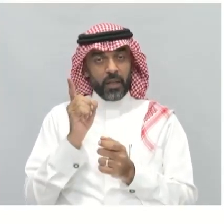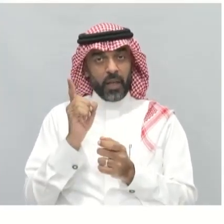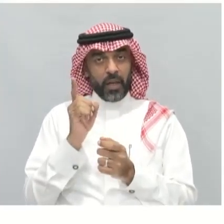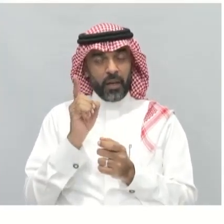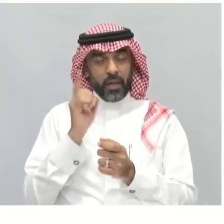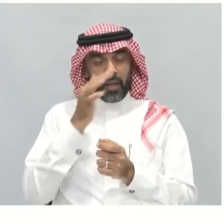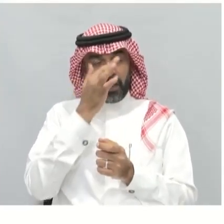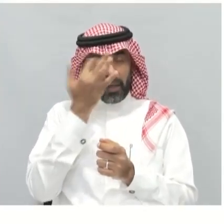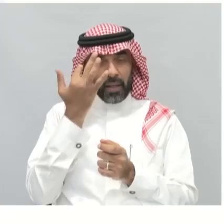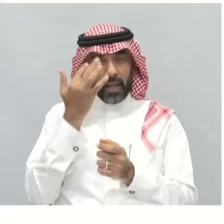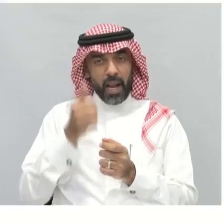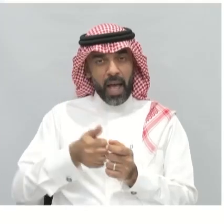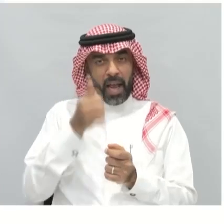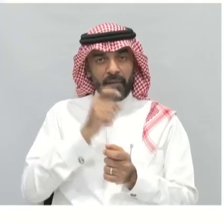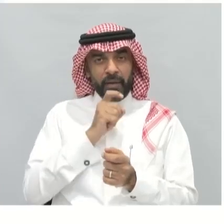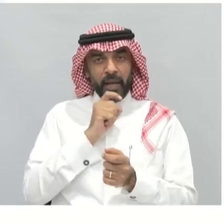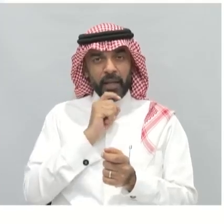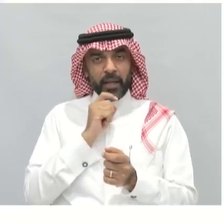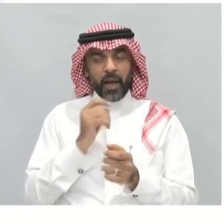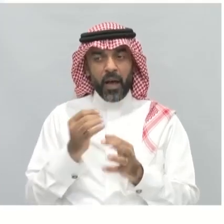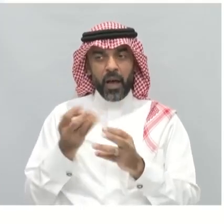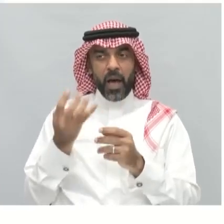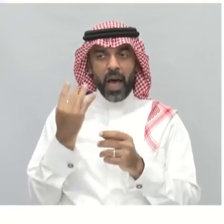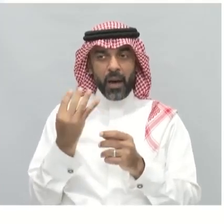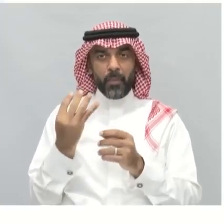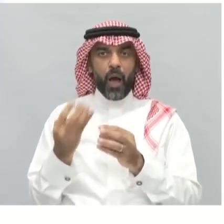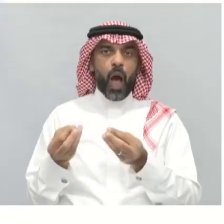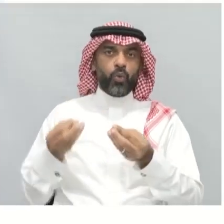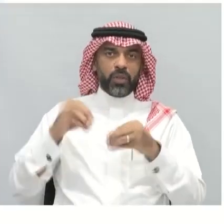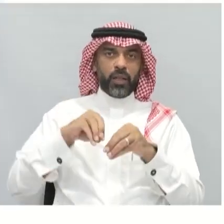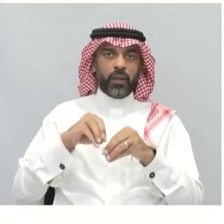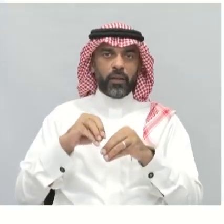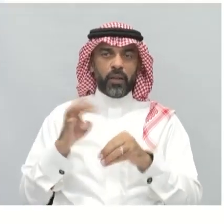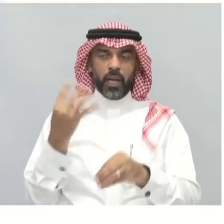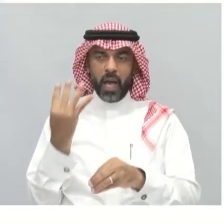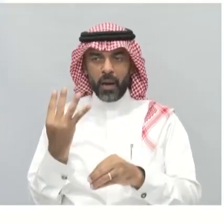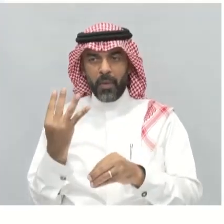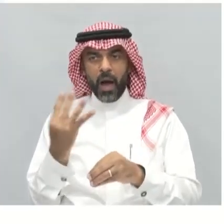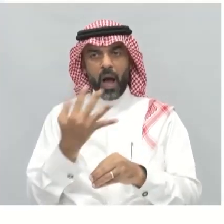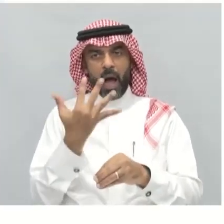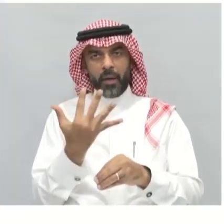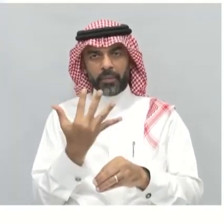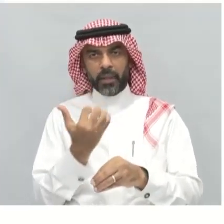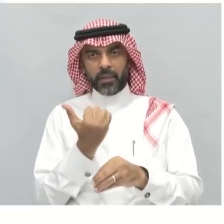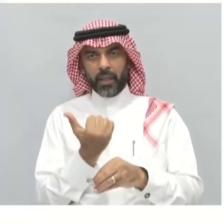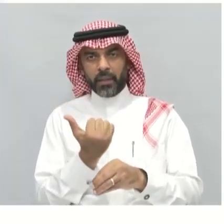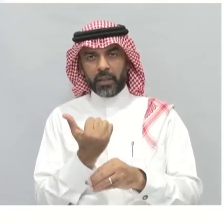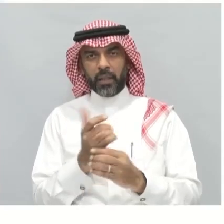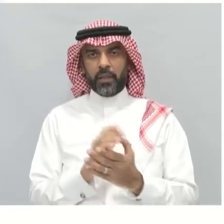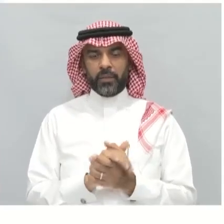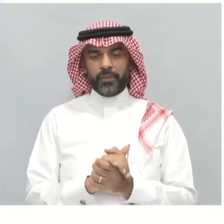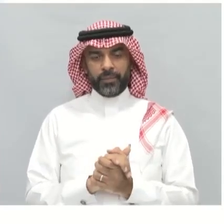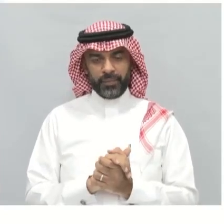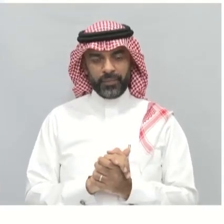الالف اللينه رابعه فصاعدا اي كانت رابعه او خامسه او سادسه